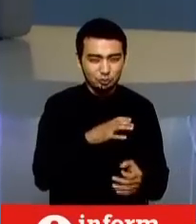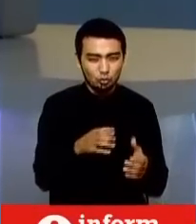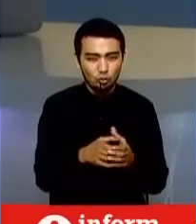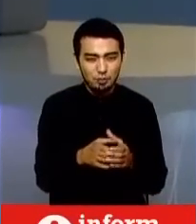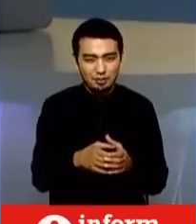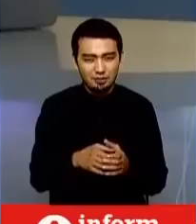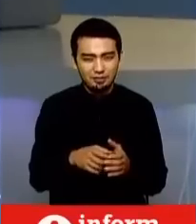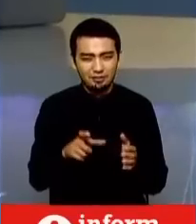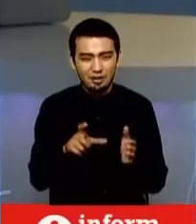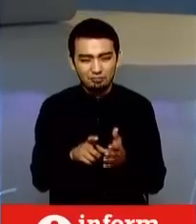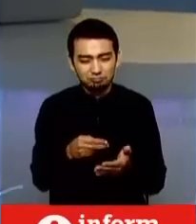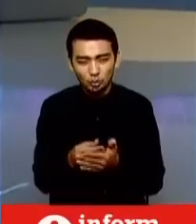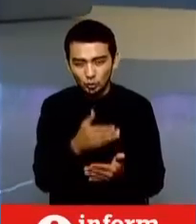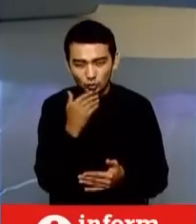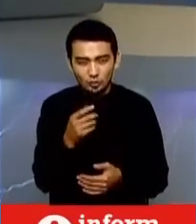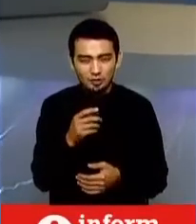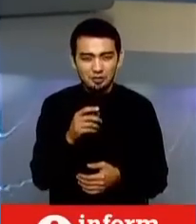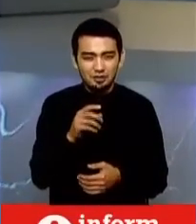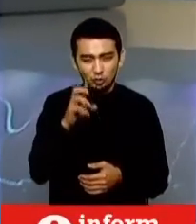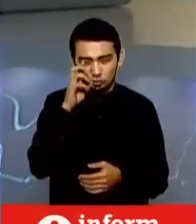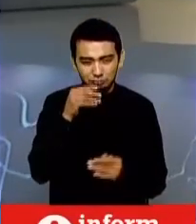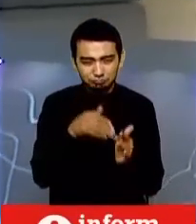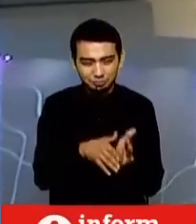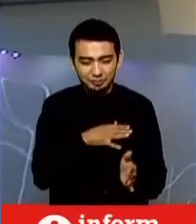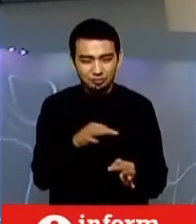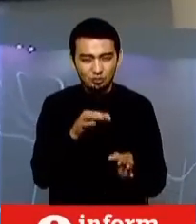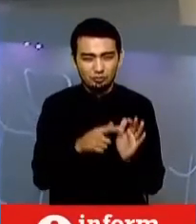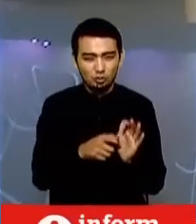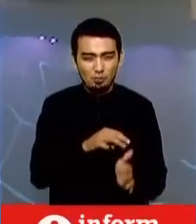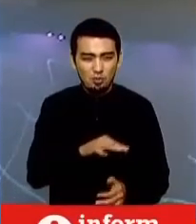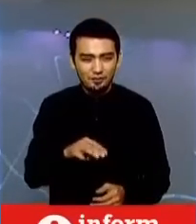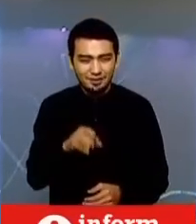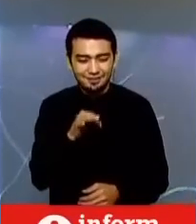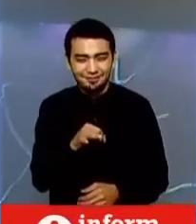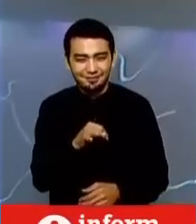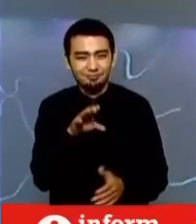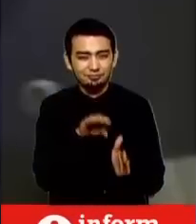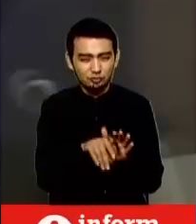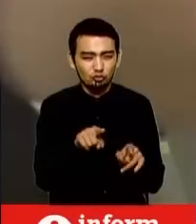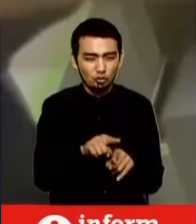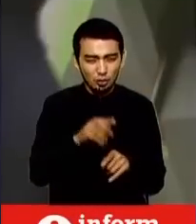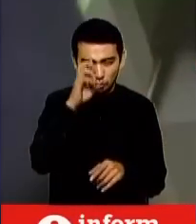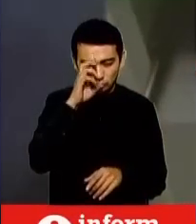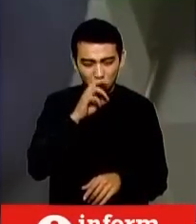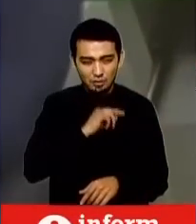әшкереленді. Олардың қатарында мамандандырылған халыққа қызмет көрсету орталығының қызметкерлері де бар.